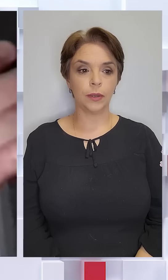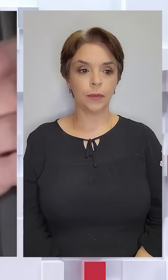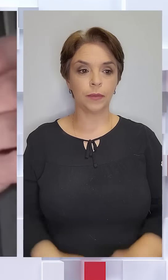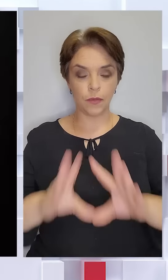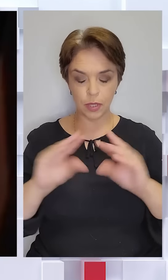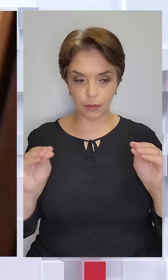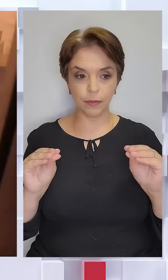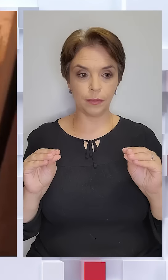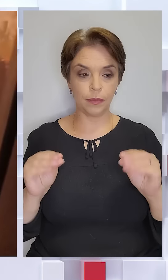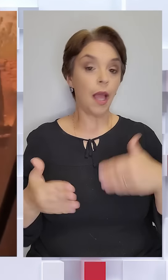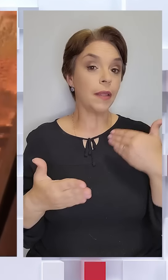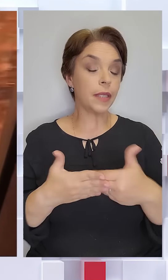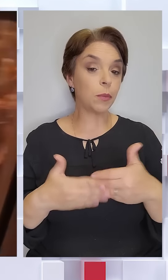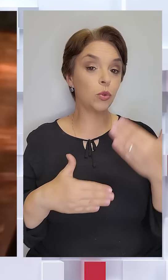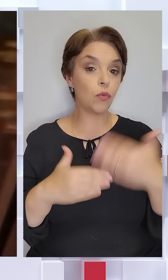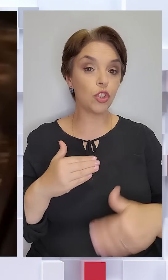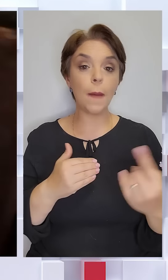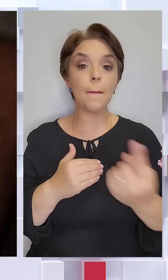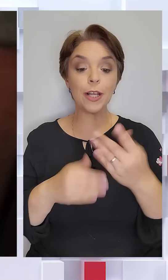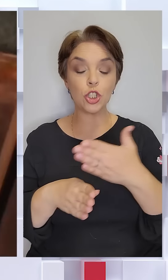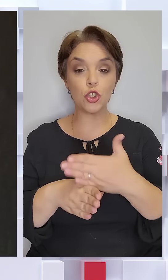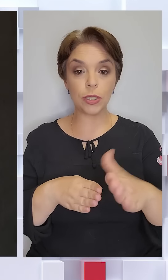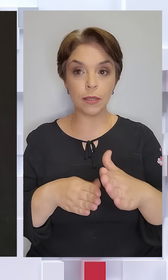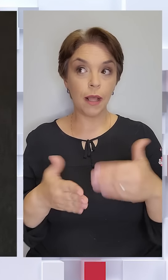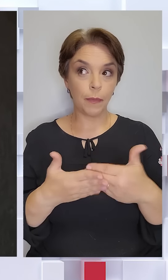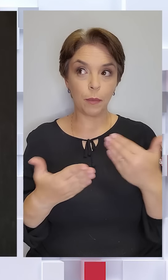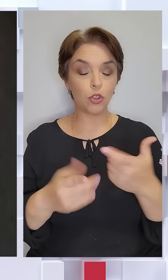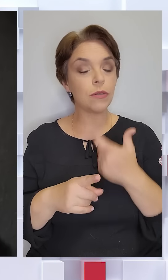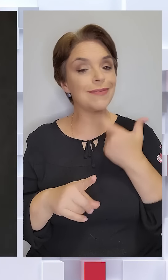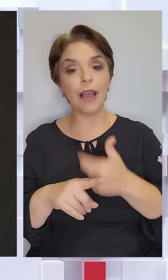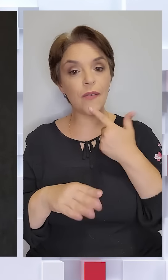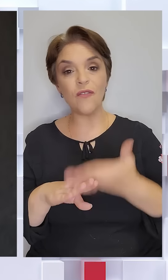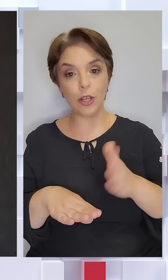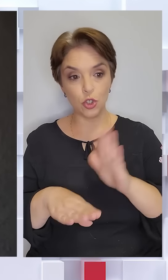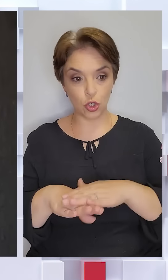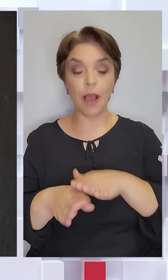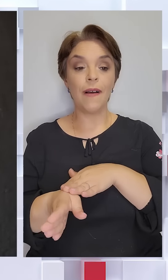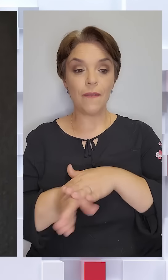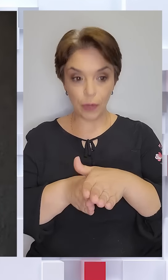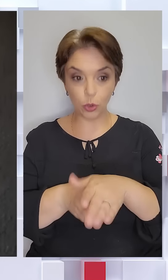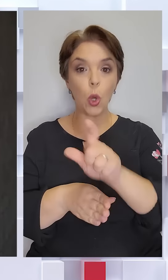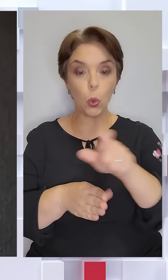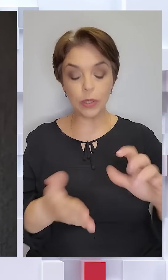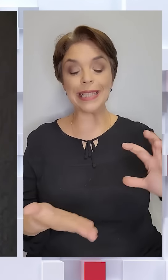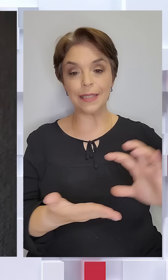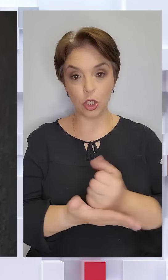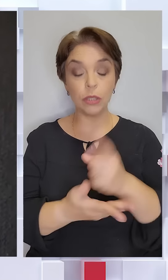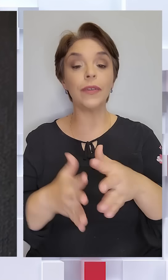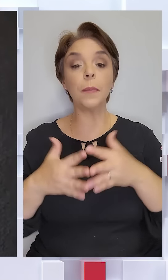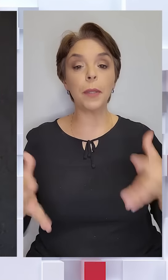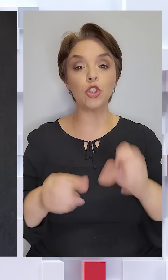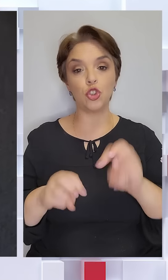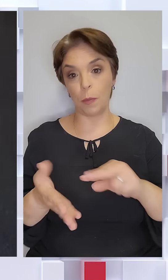Все. Нібито вже перша частина, напевно, що найважча, виконана. Людей знайшли навіть